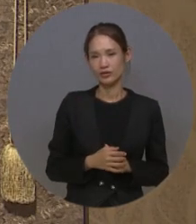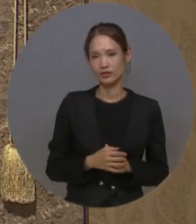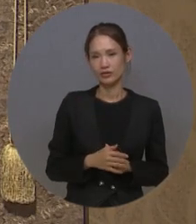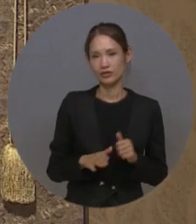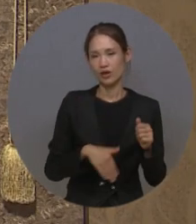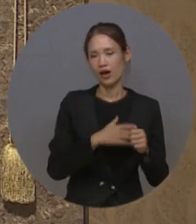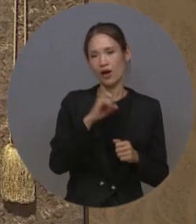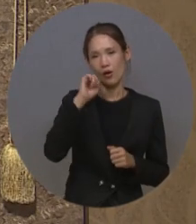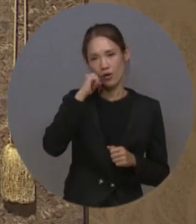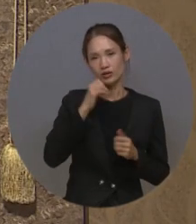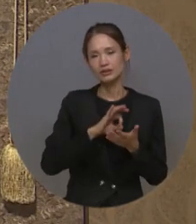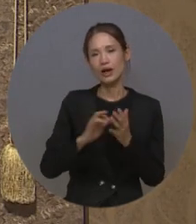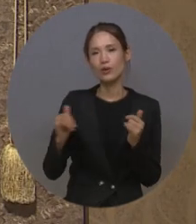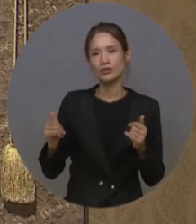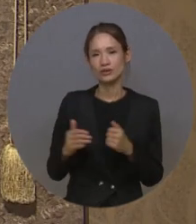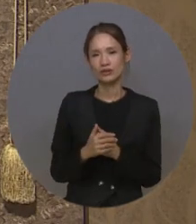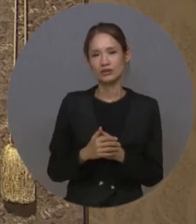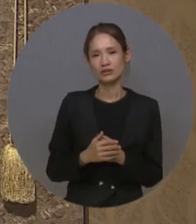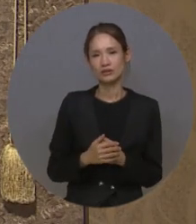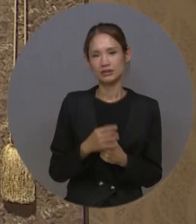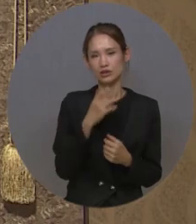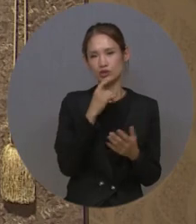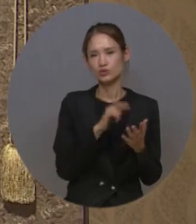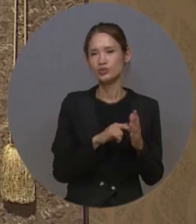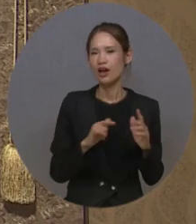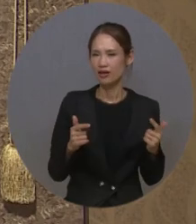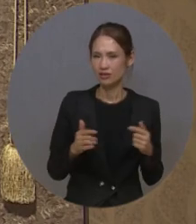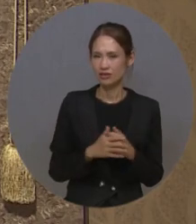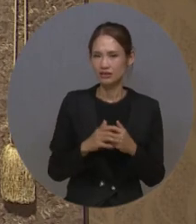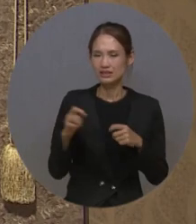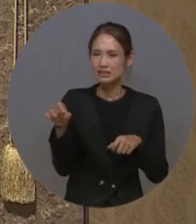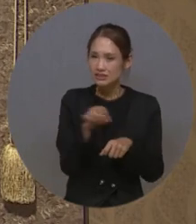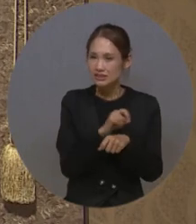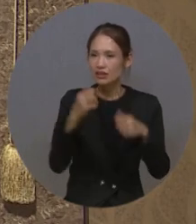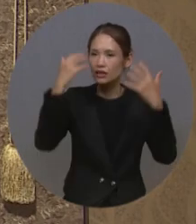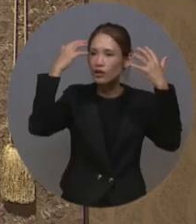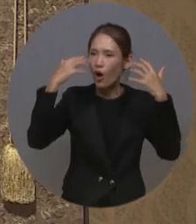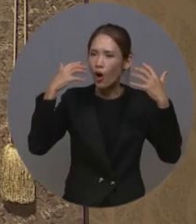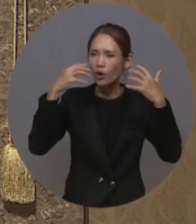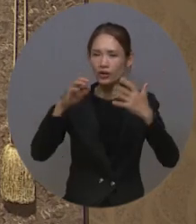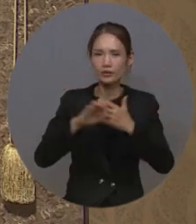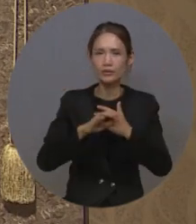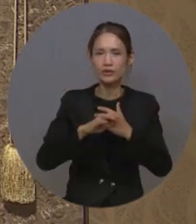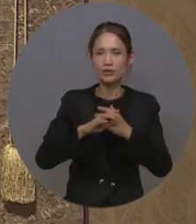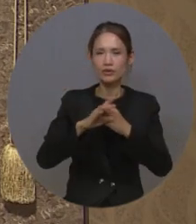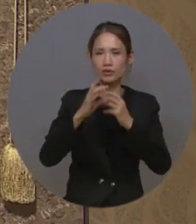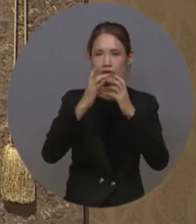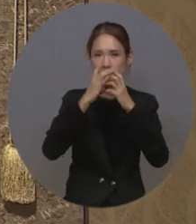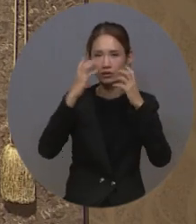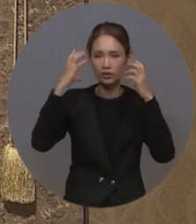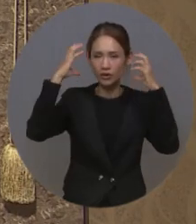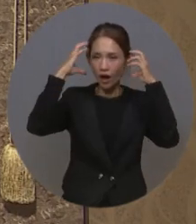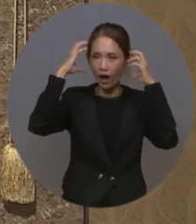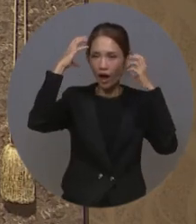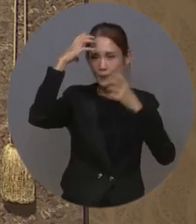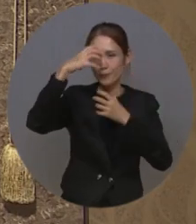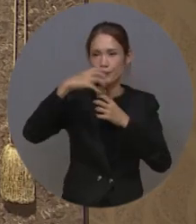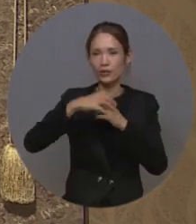힘들어해요 사용하는 네. 사람들이 사실 이게 쉬운 일이 아니거든요 특히 여름 되면 그거 여기다 다 이렇게